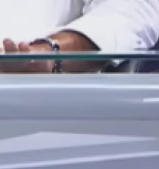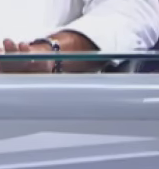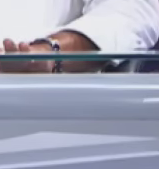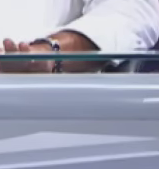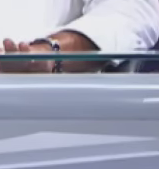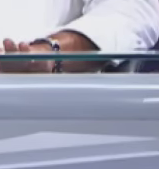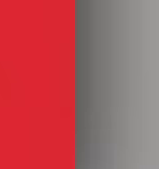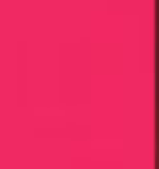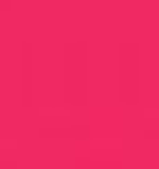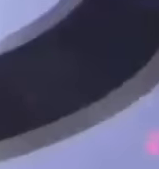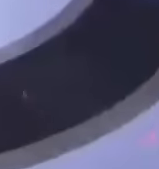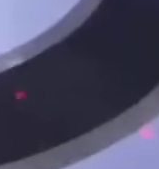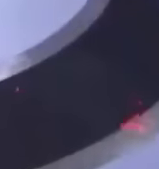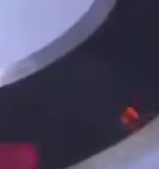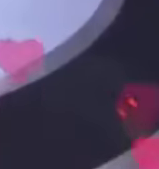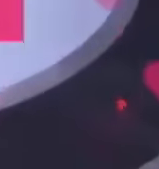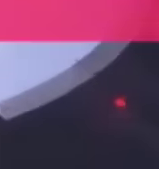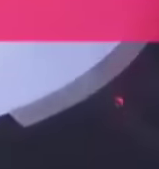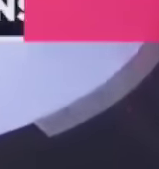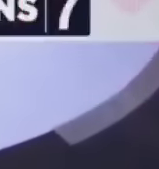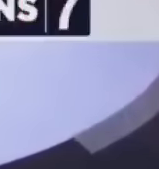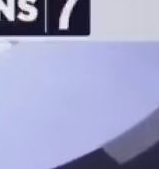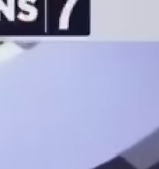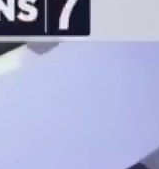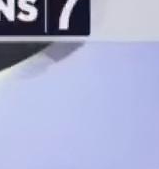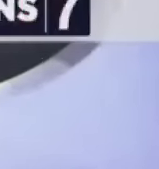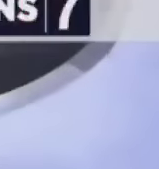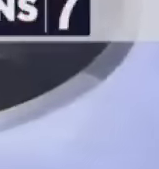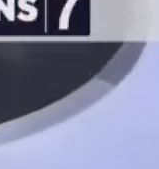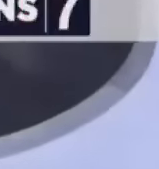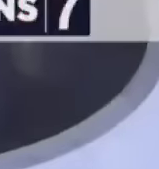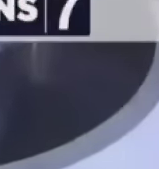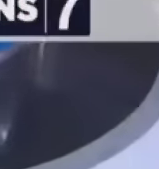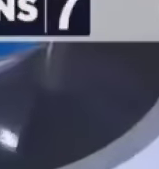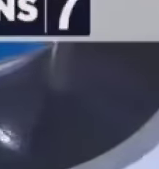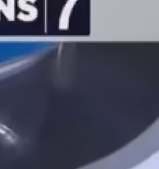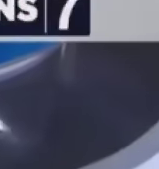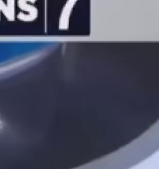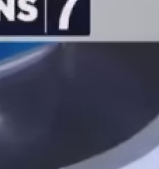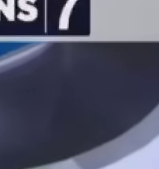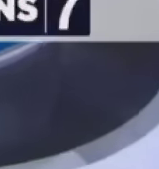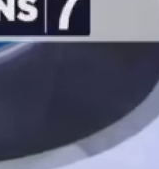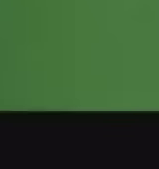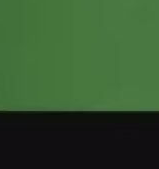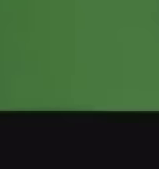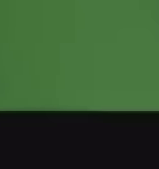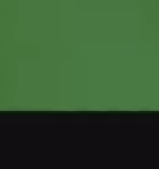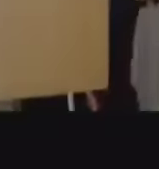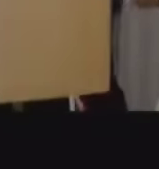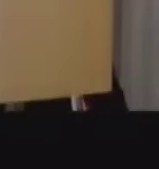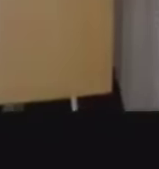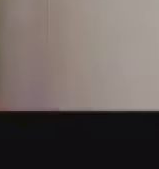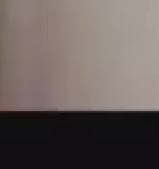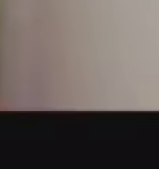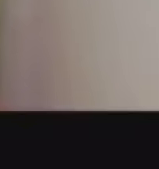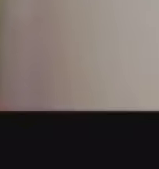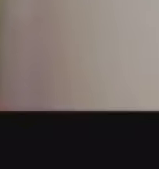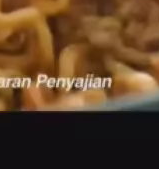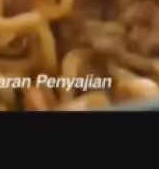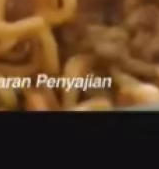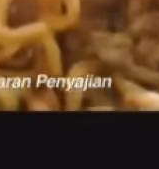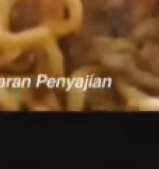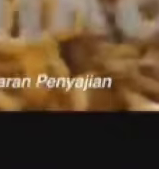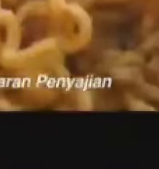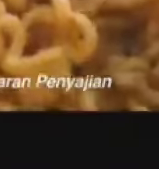enggak. Mata Najwa, Negeri Jenaka. Rabu 14 Februari jam 8 malam di Trans 7. Mulai harimu dengan rasa